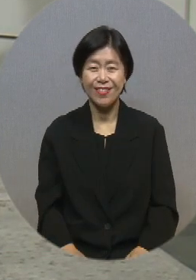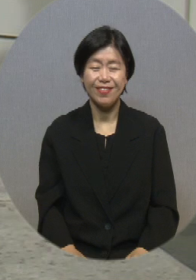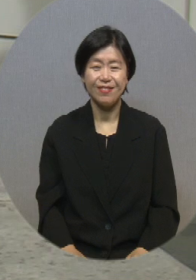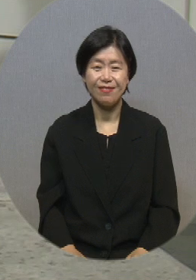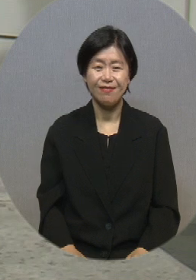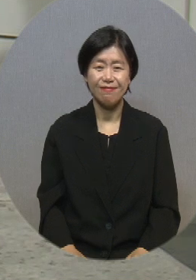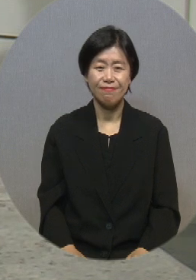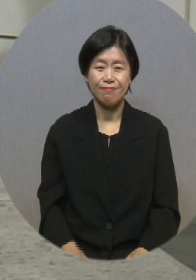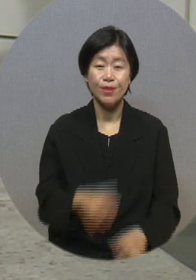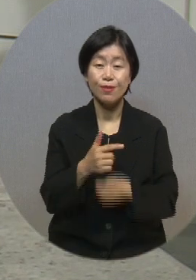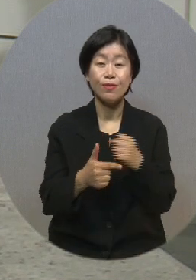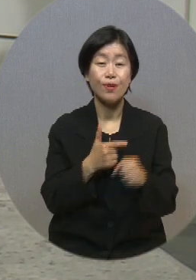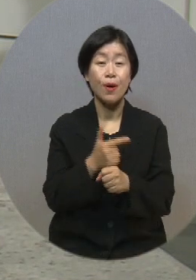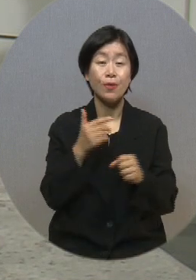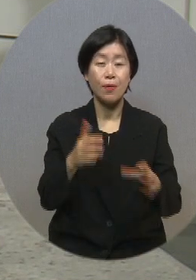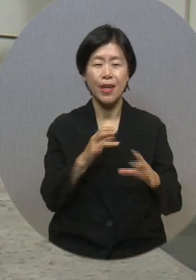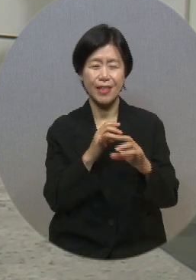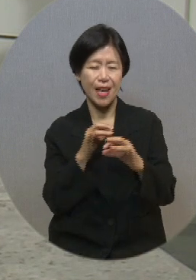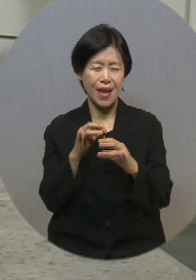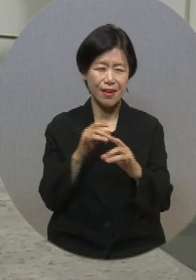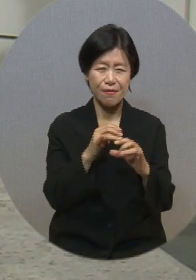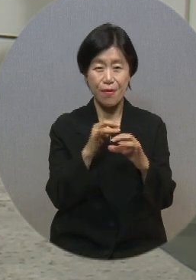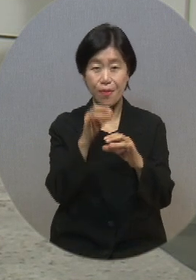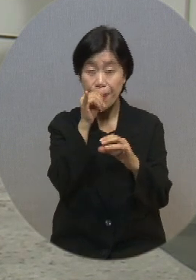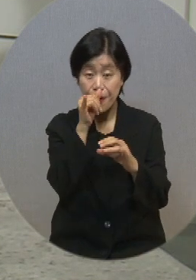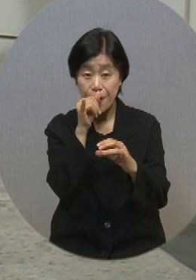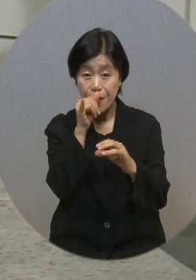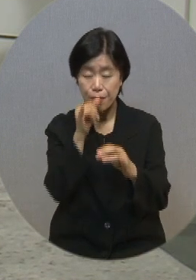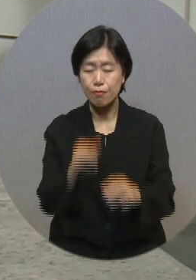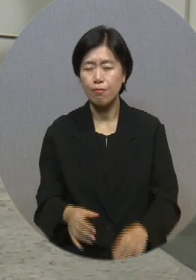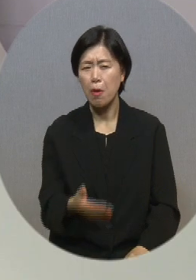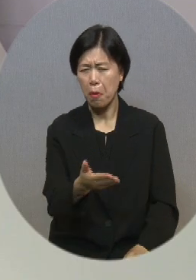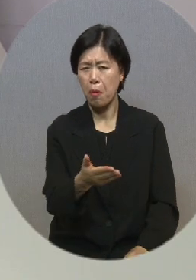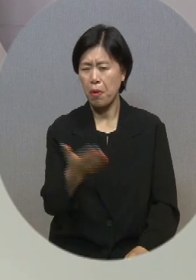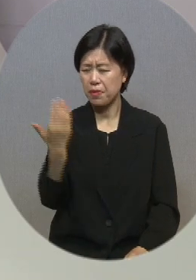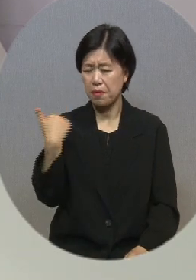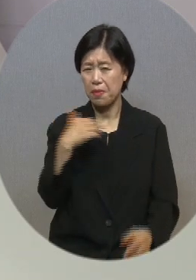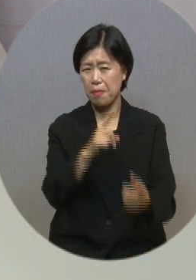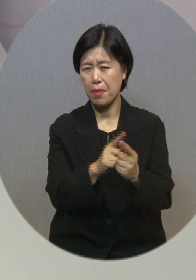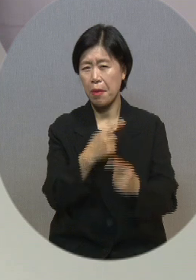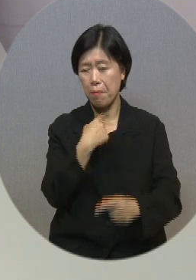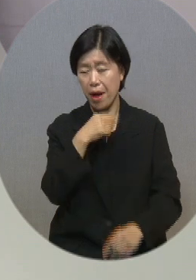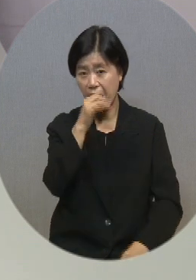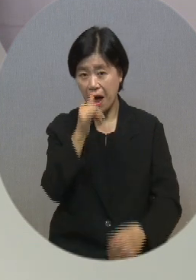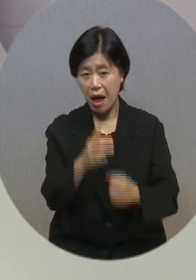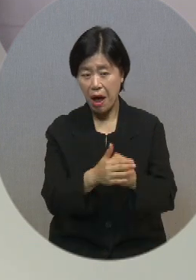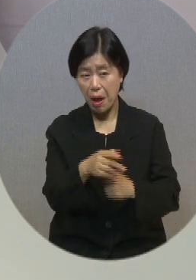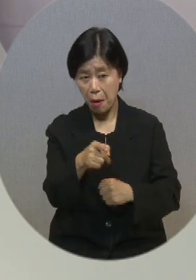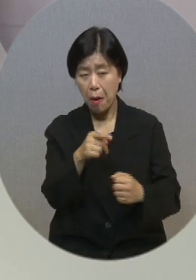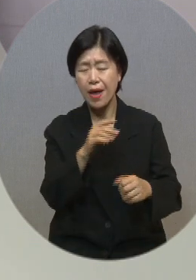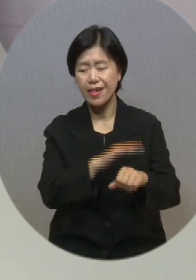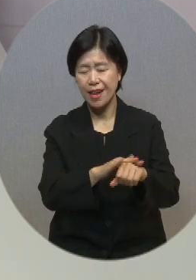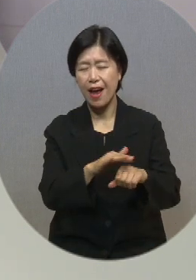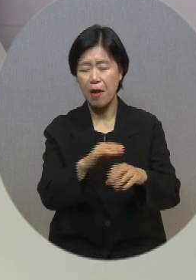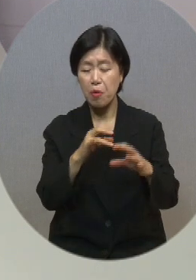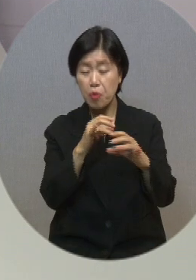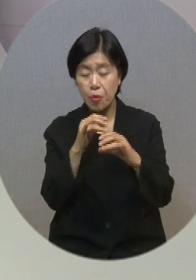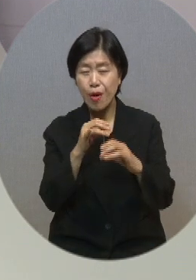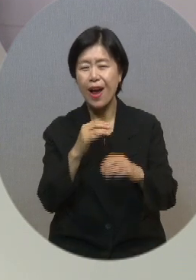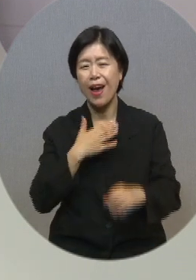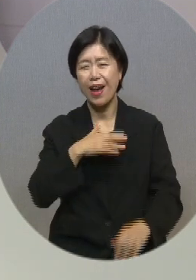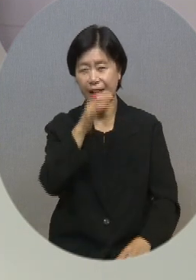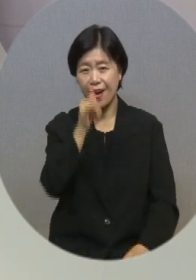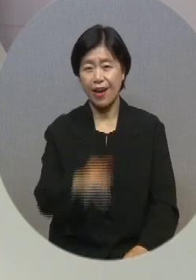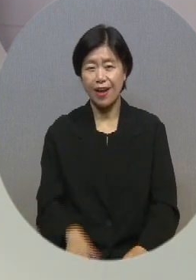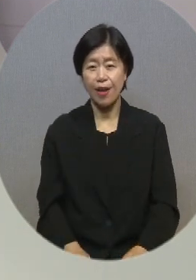예. 아, 6년간 색소폰을 연주하시고 악기를 잘하는 거는 이제 제가 알고 있고요. 또 노래를 잘한다고 주변 일가 친척분들의 반응이